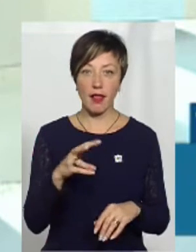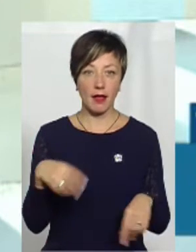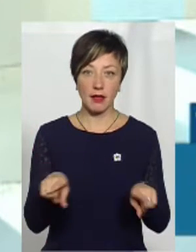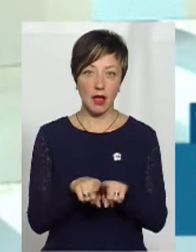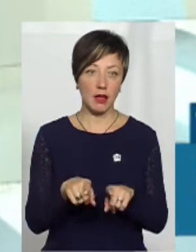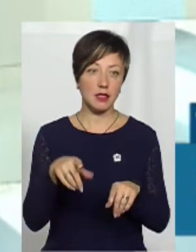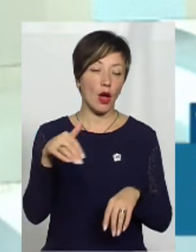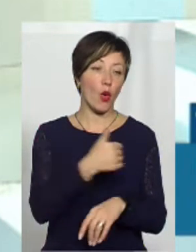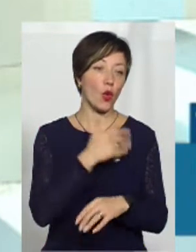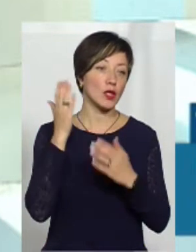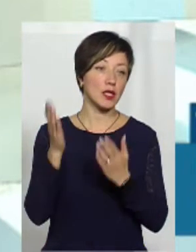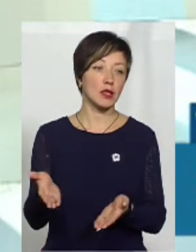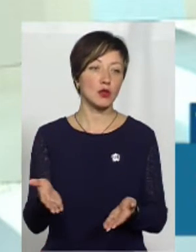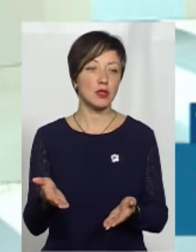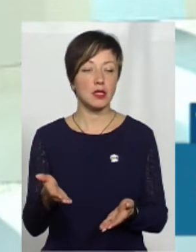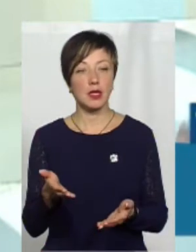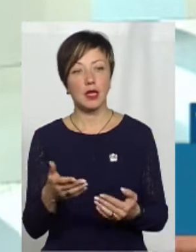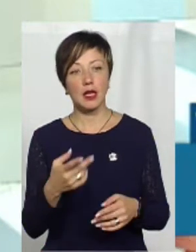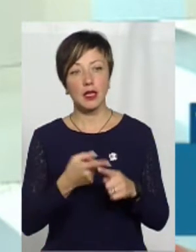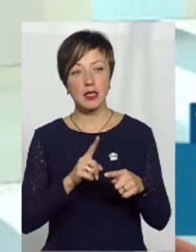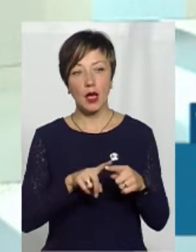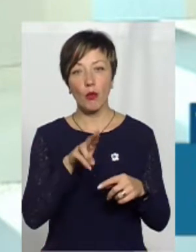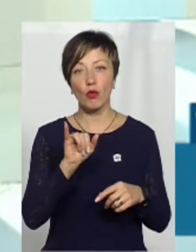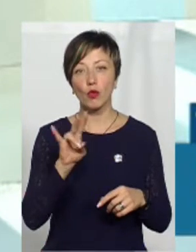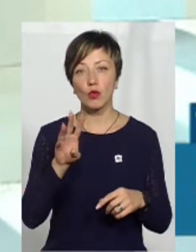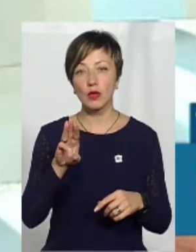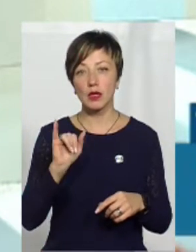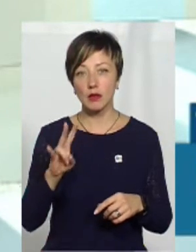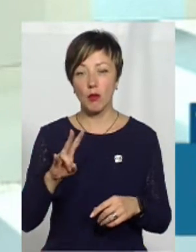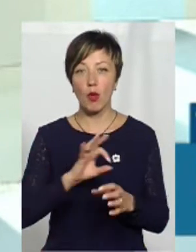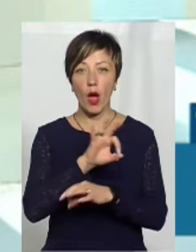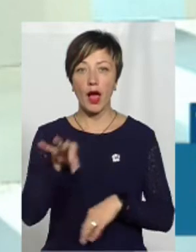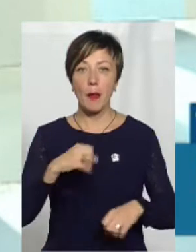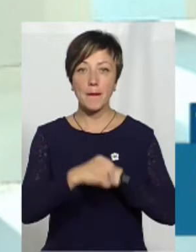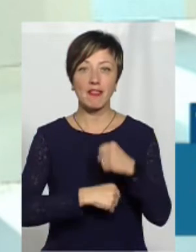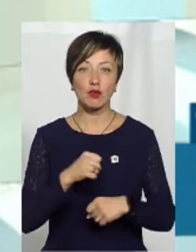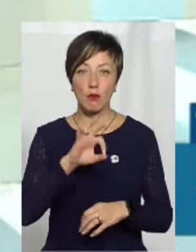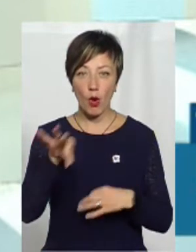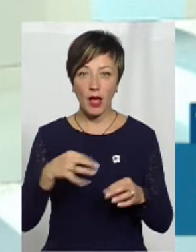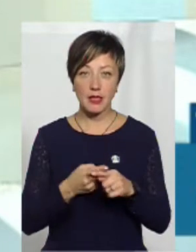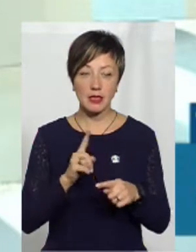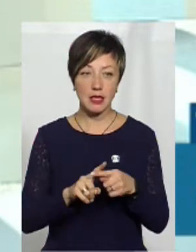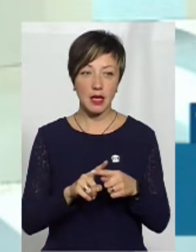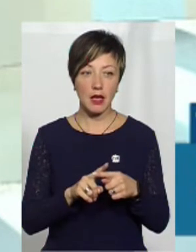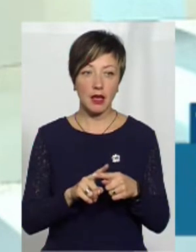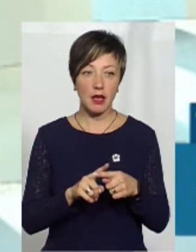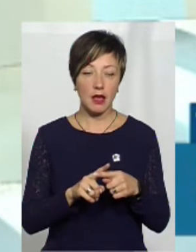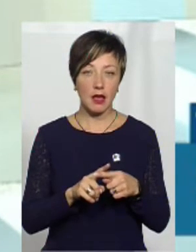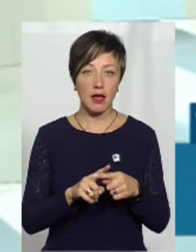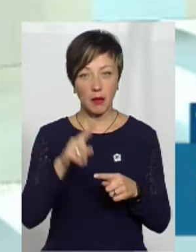тако, так, як захотілося їм. І це путінський проєкт, Медведчуковський проєкт, це прокладки